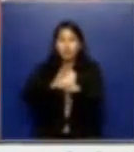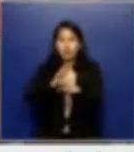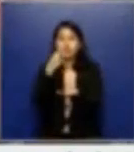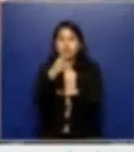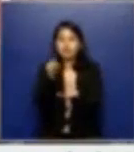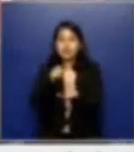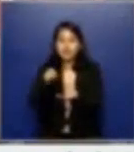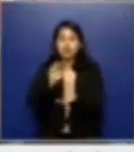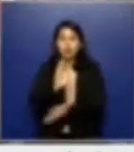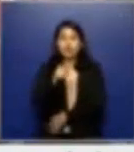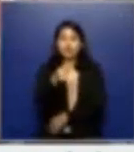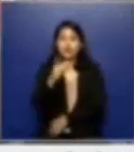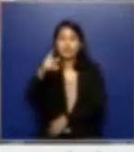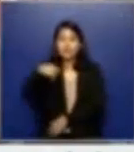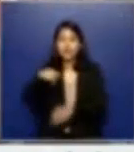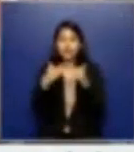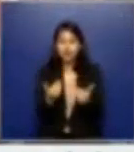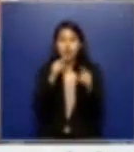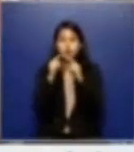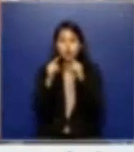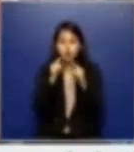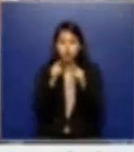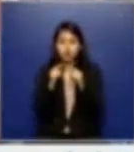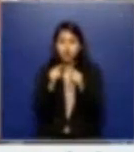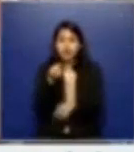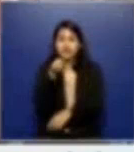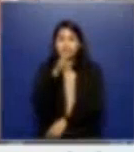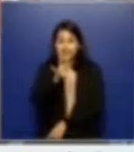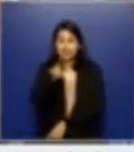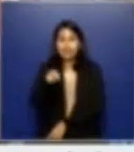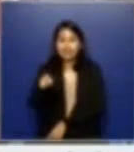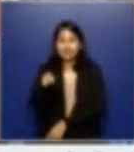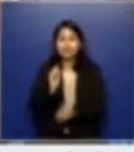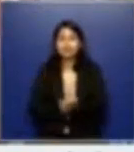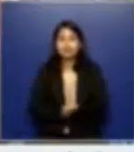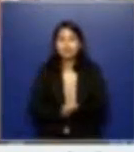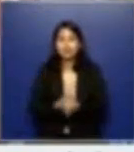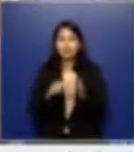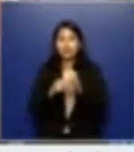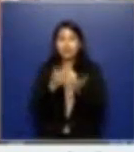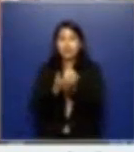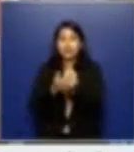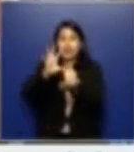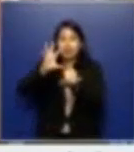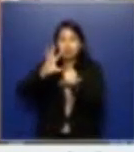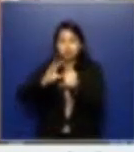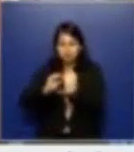ของ GDP นะครับที่เรากำลังคุยกันนี่เพียง 17% ของ GDP เราหายไปเกือบ